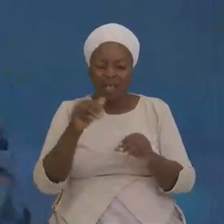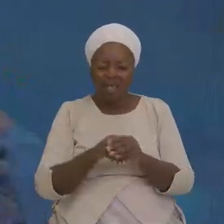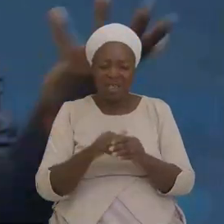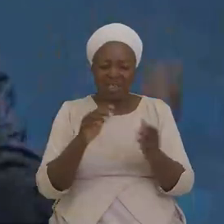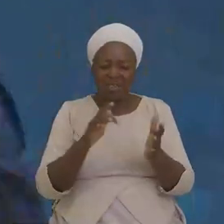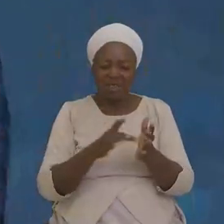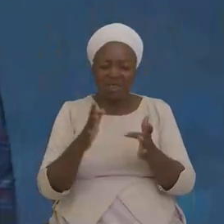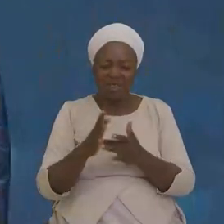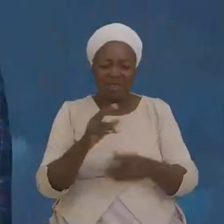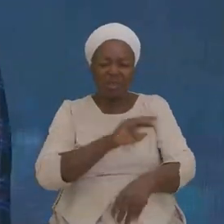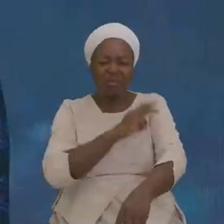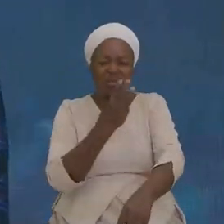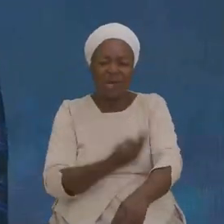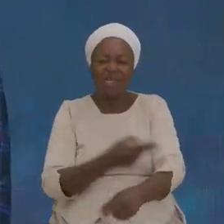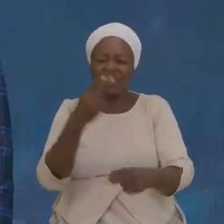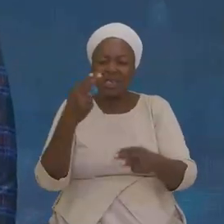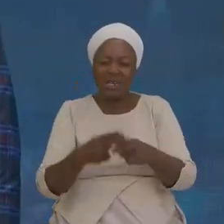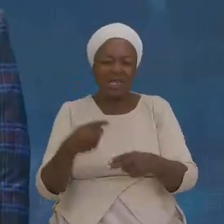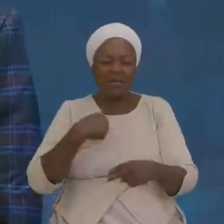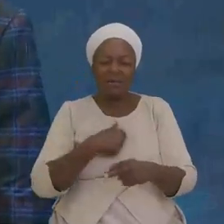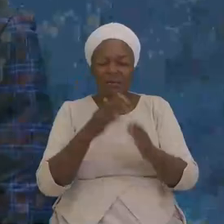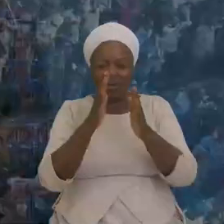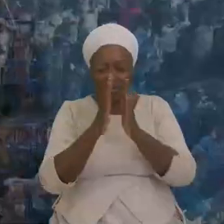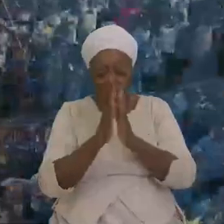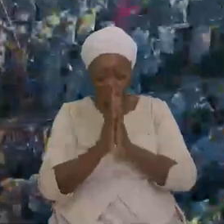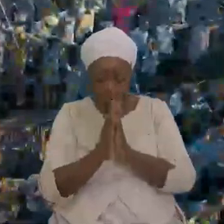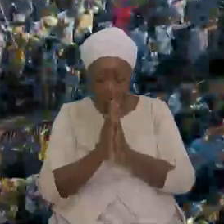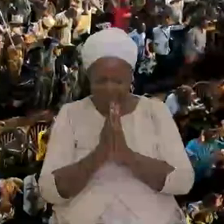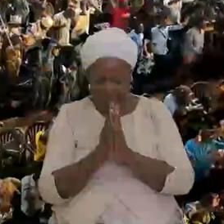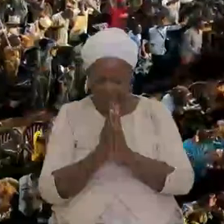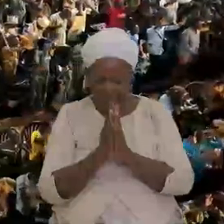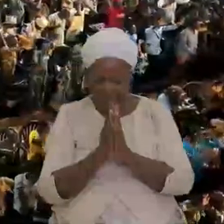Au nom puissant de Jésus, nous